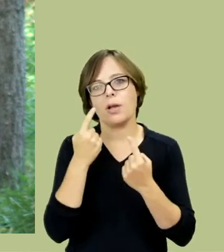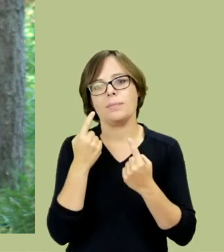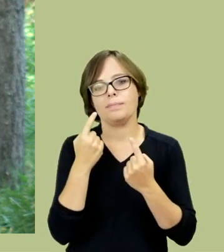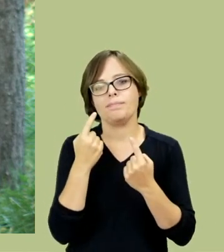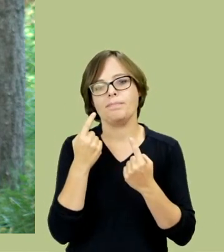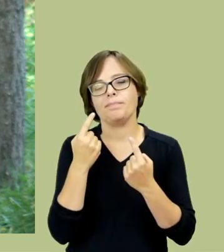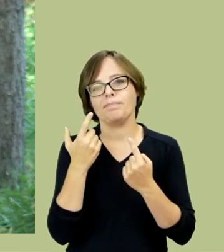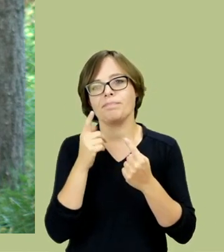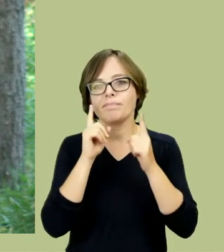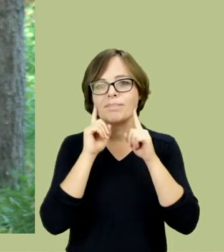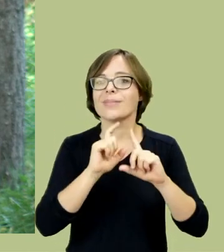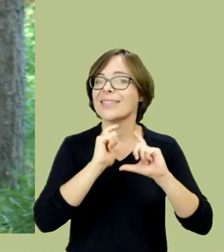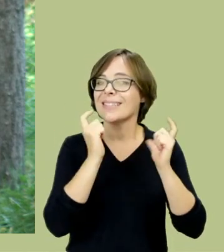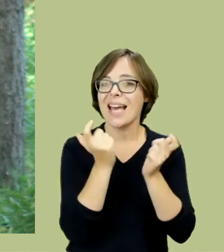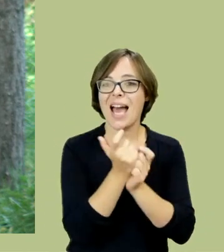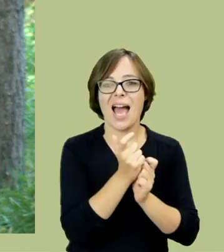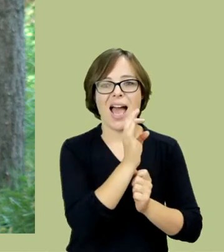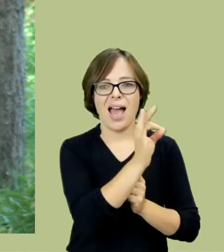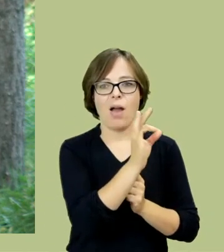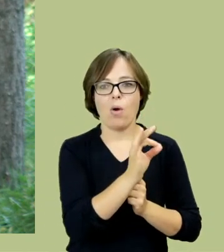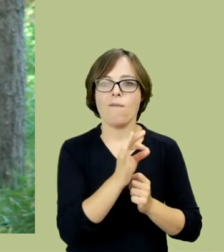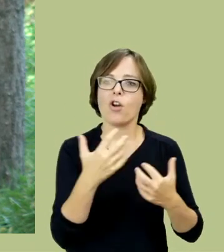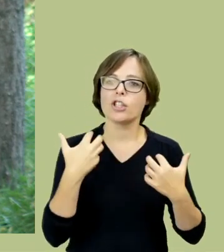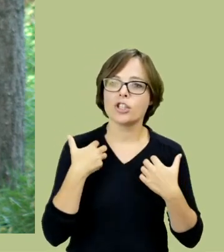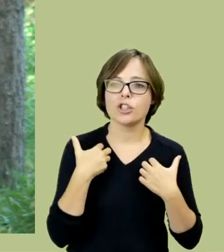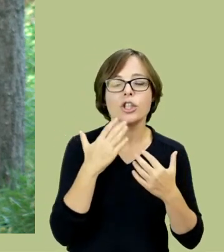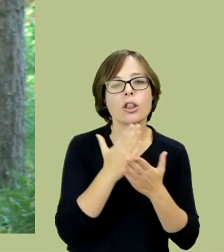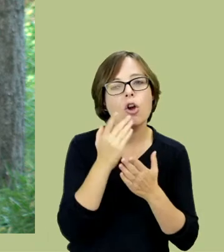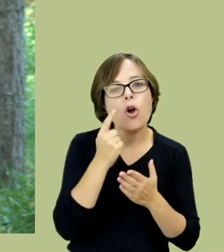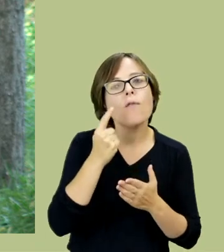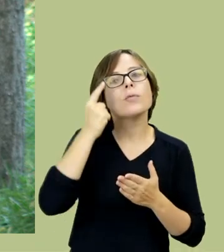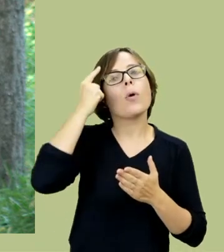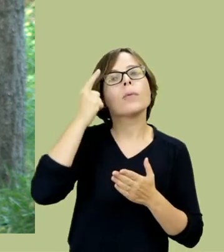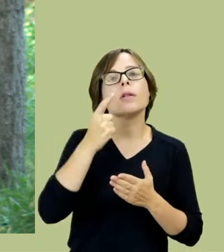w całym jej życiu, poza wspomnieniem dzieciństwa Suwałk,